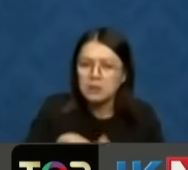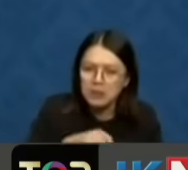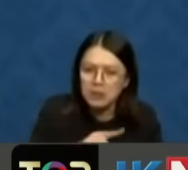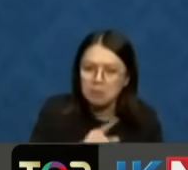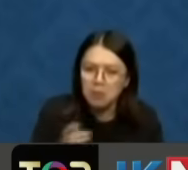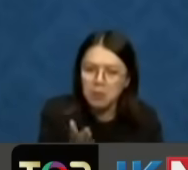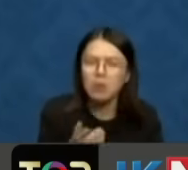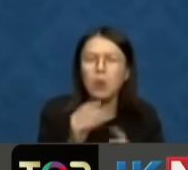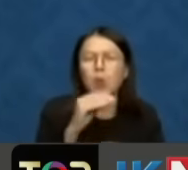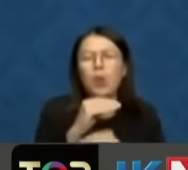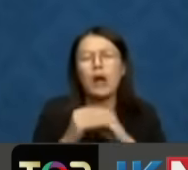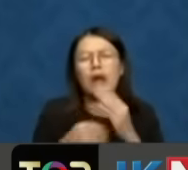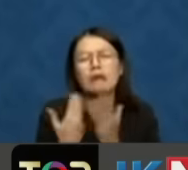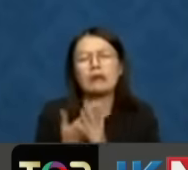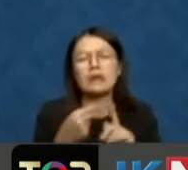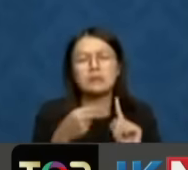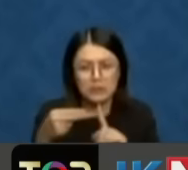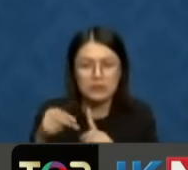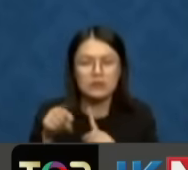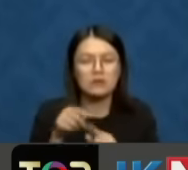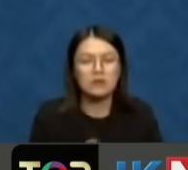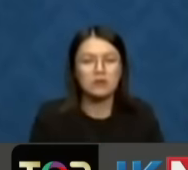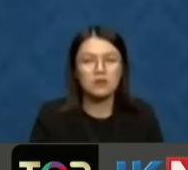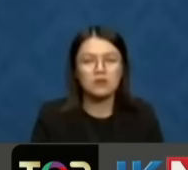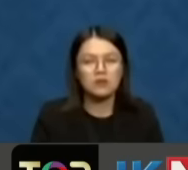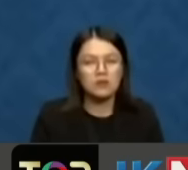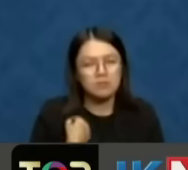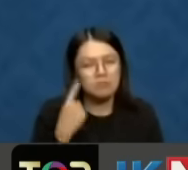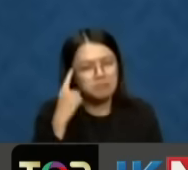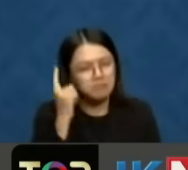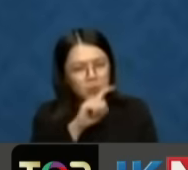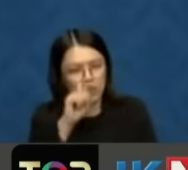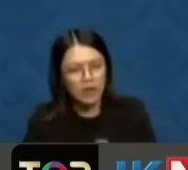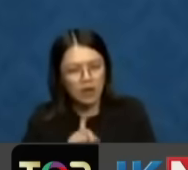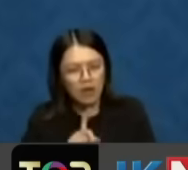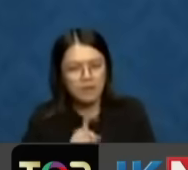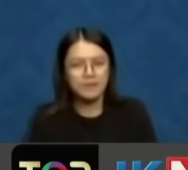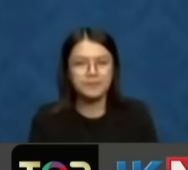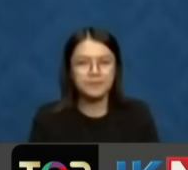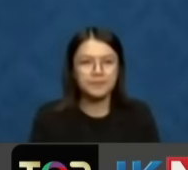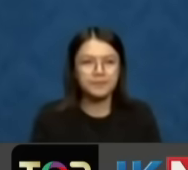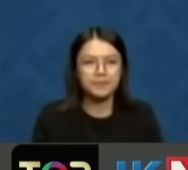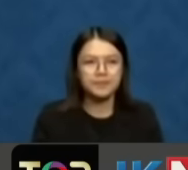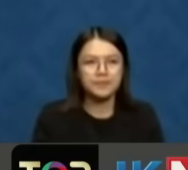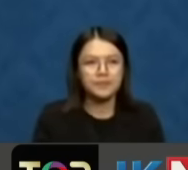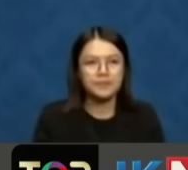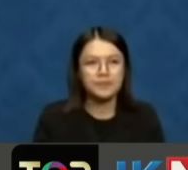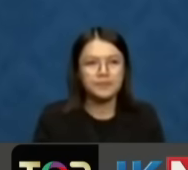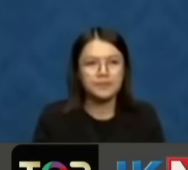กเรามากเสียยิ่งกว่าวิกฤตเศรษฐกิจการเงินที่เคยเกิดขึ้น2ครั้งในอดีตที่ผ่านม